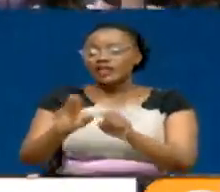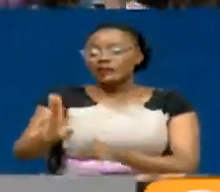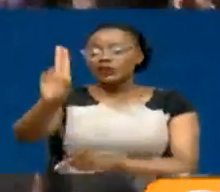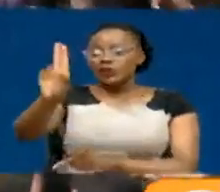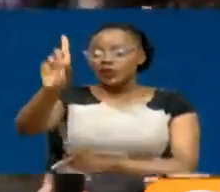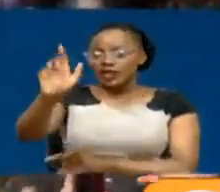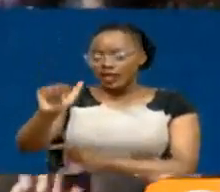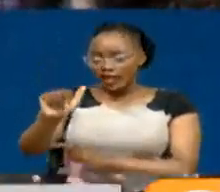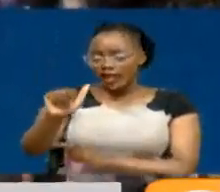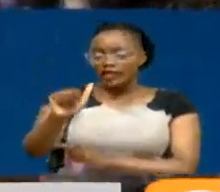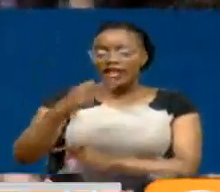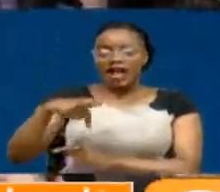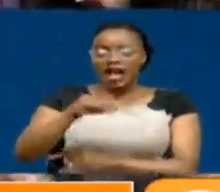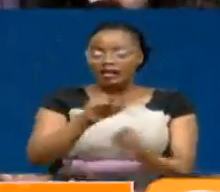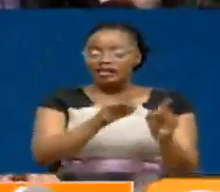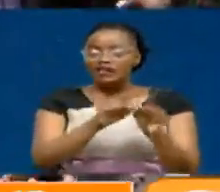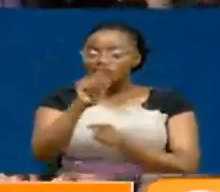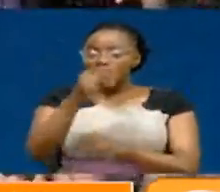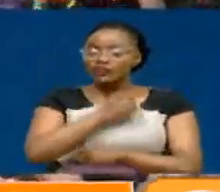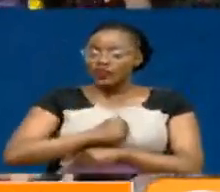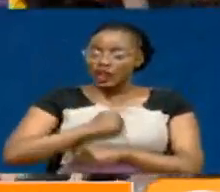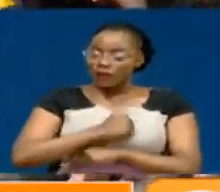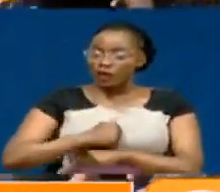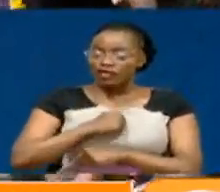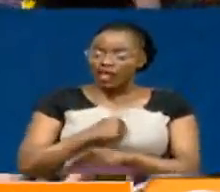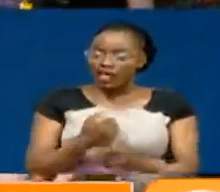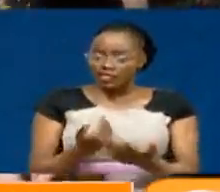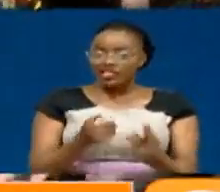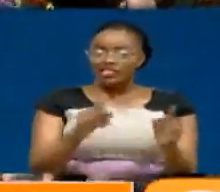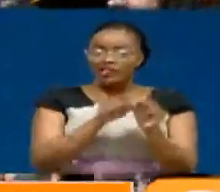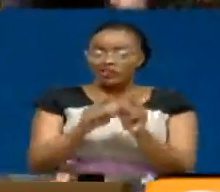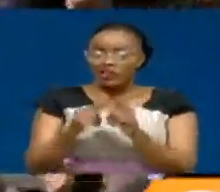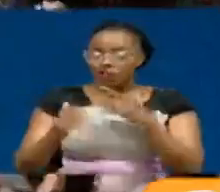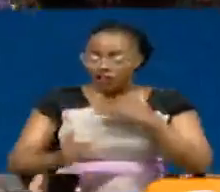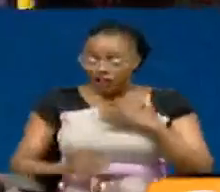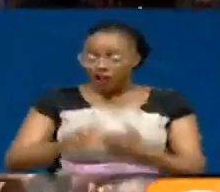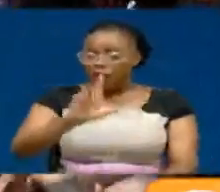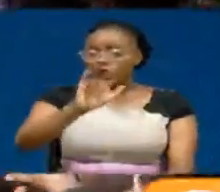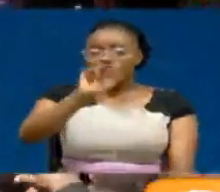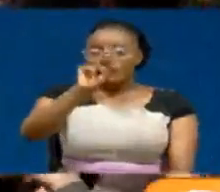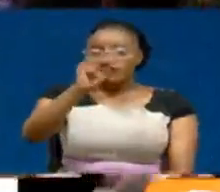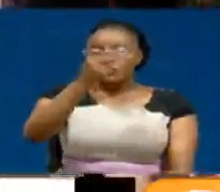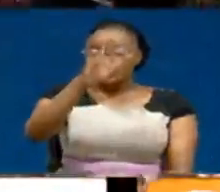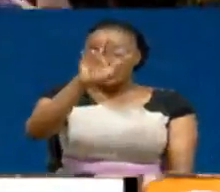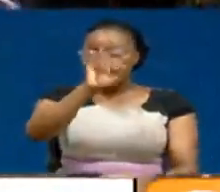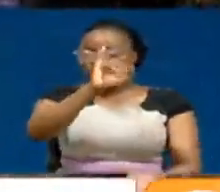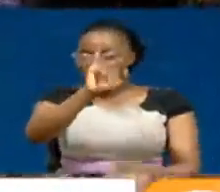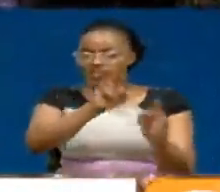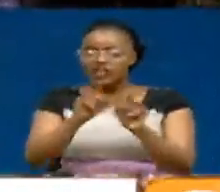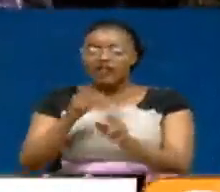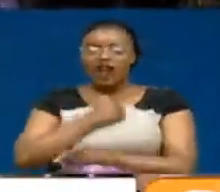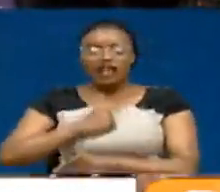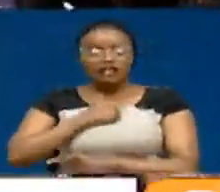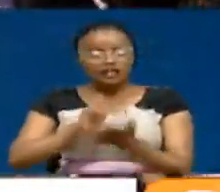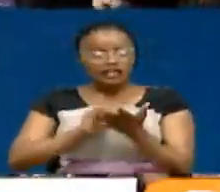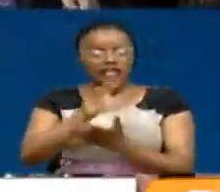UDA is that we first apologize on behalf of Honorable Linturi, who has also